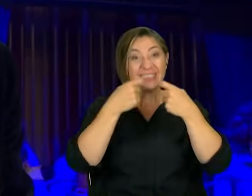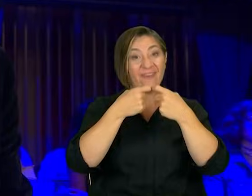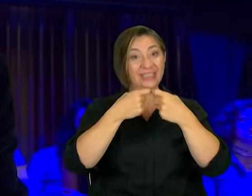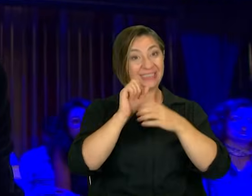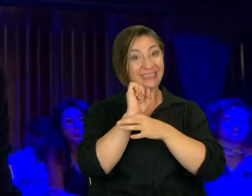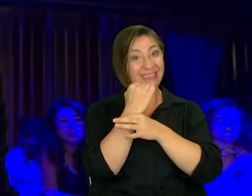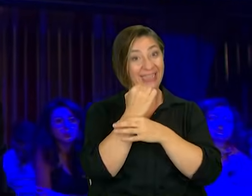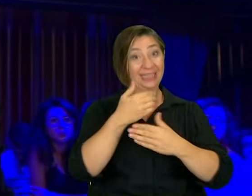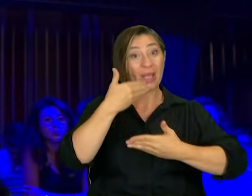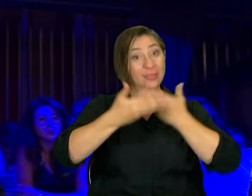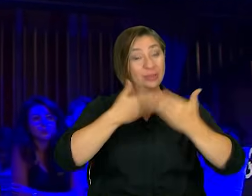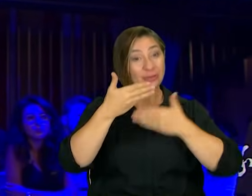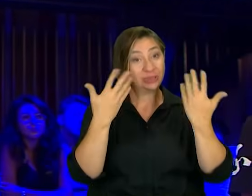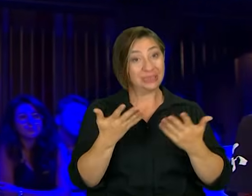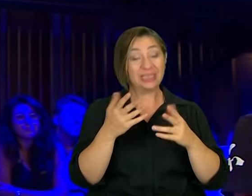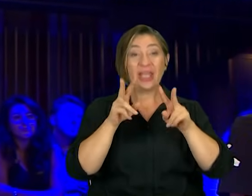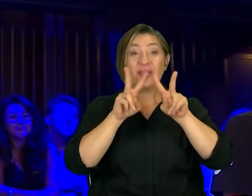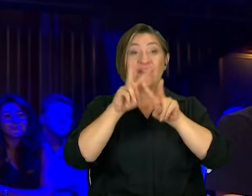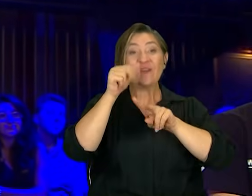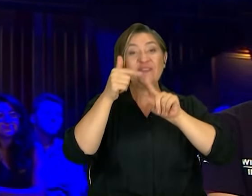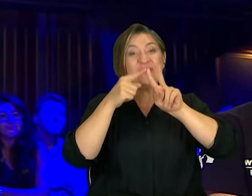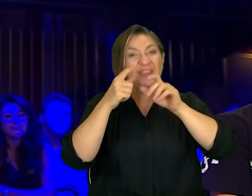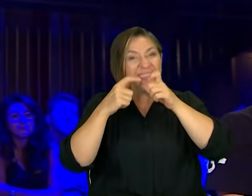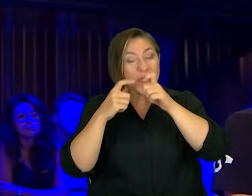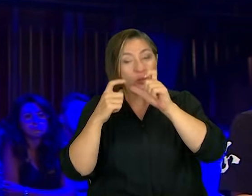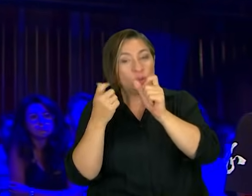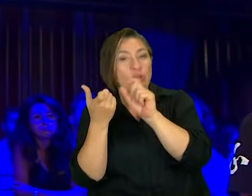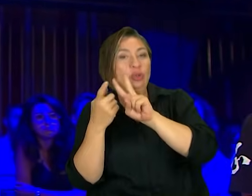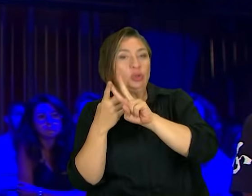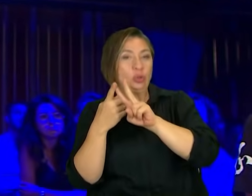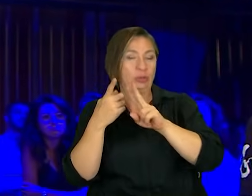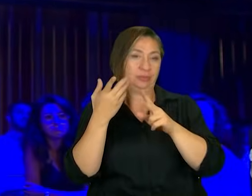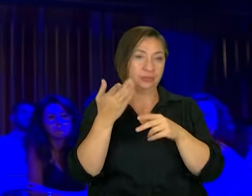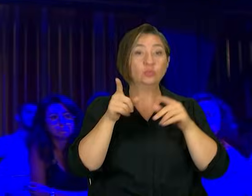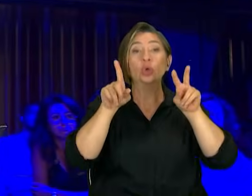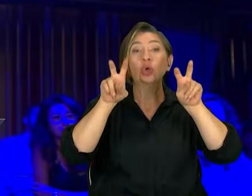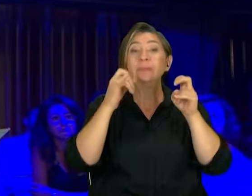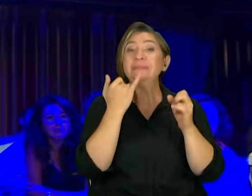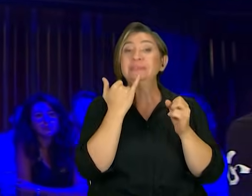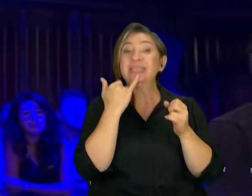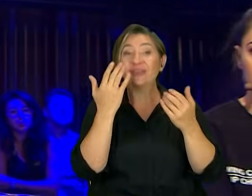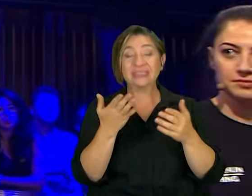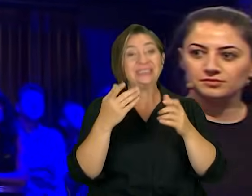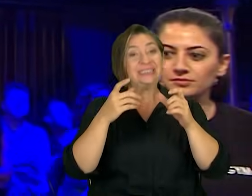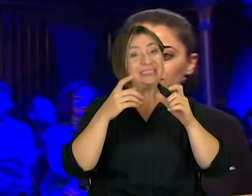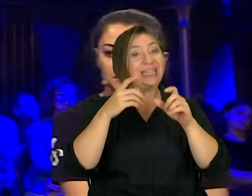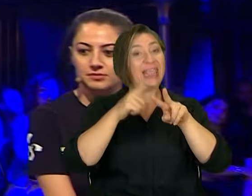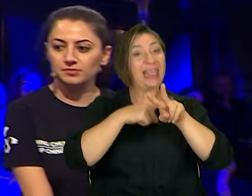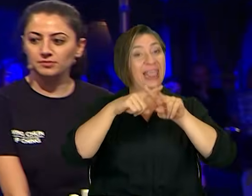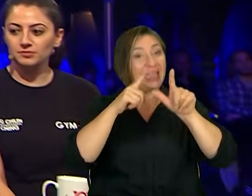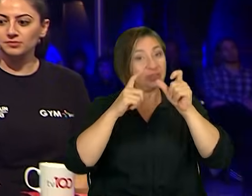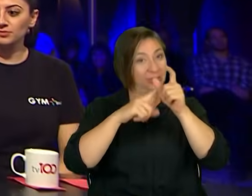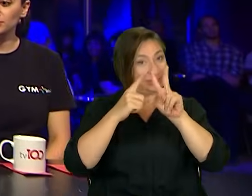sanatı yaklaşımından söz edeceğiz. Wing Chun'dan söz edeceğiz. Konuyla ilgili misafirlerim Sayın